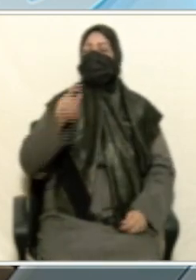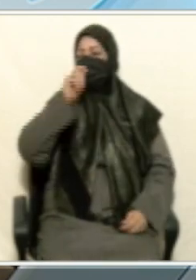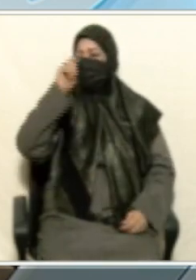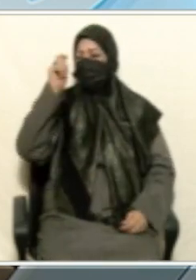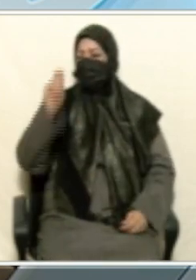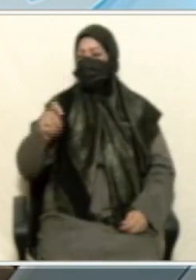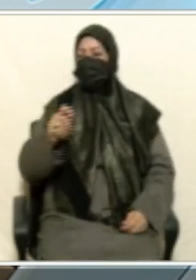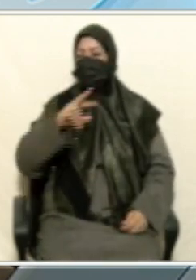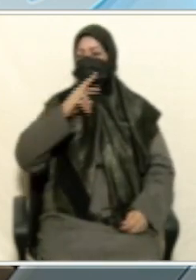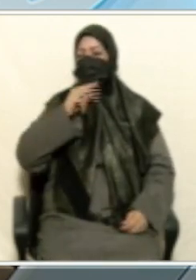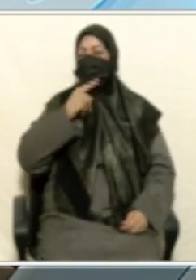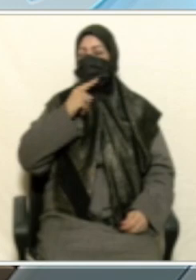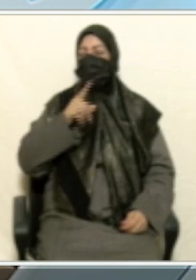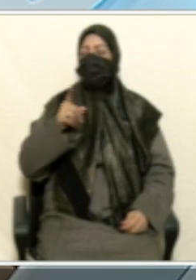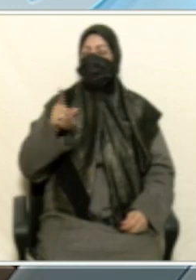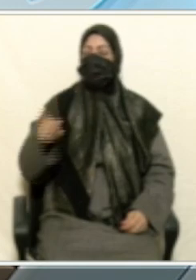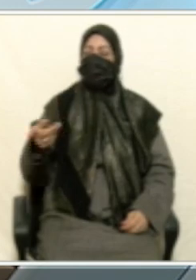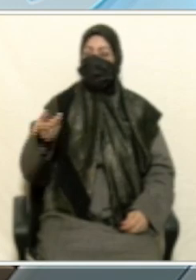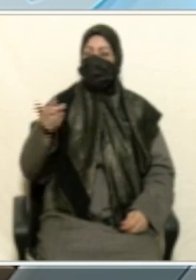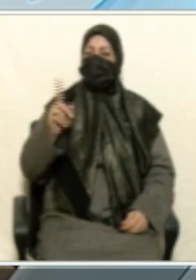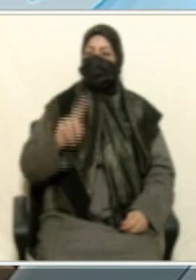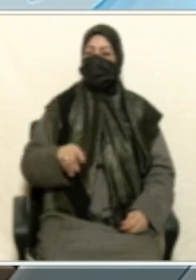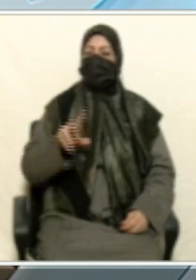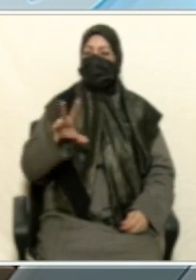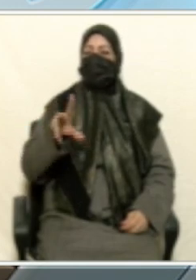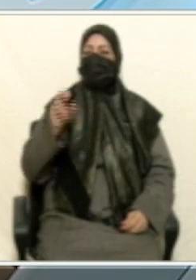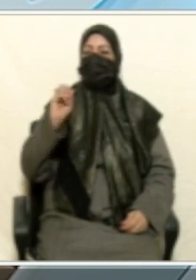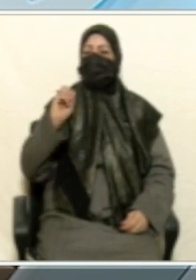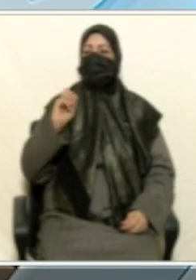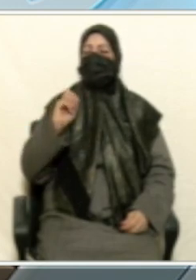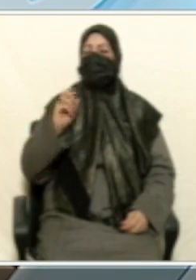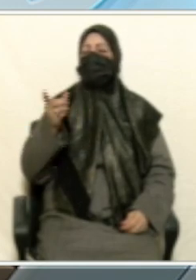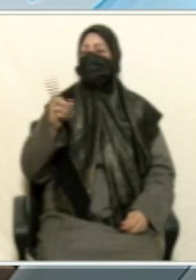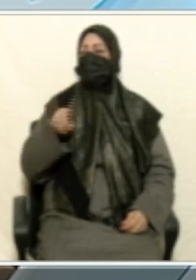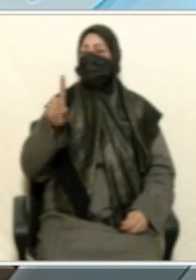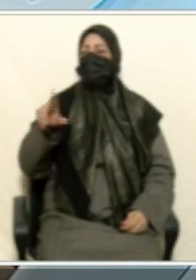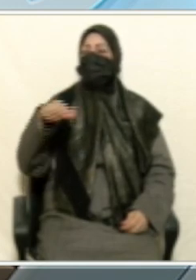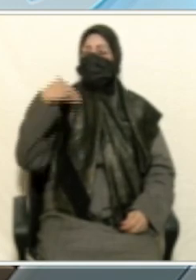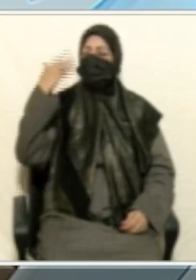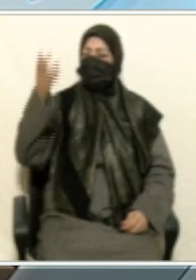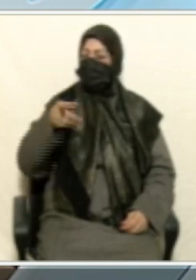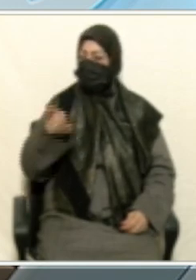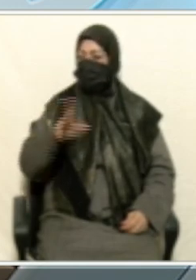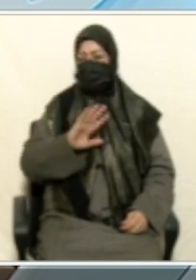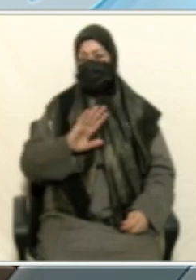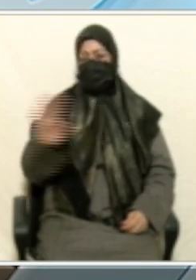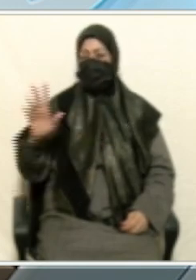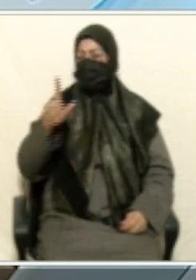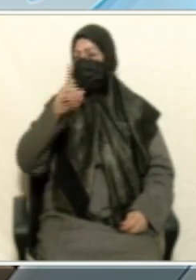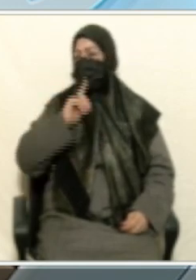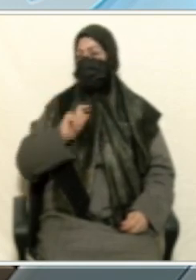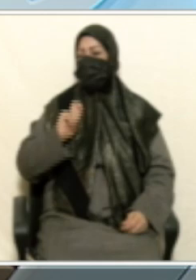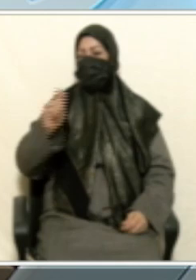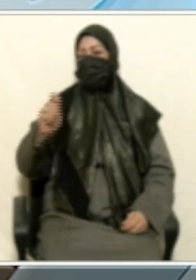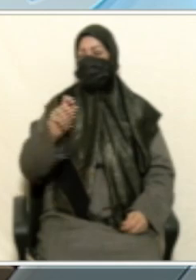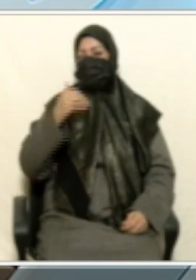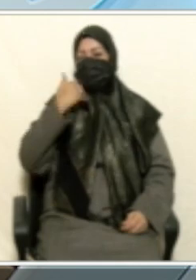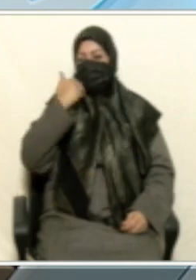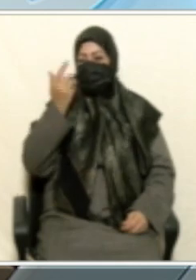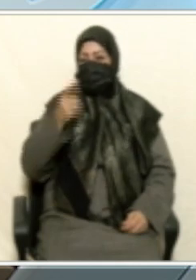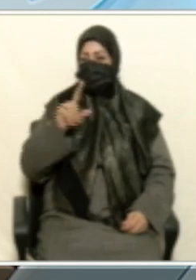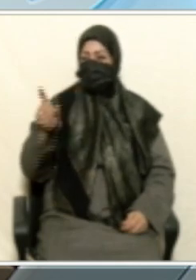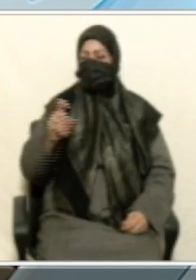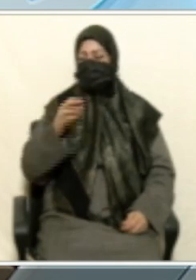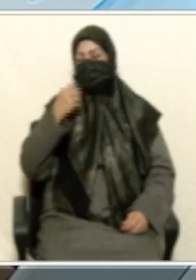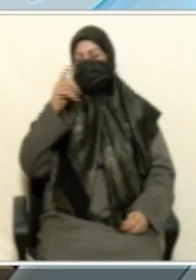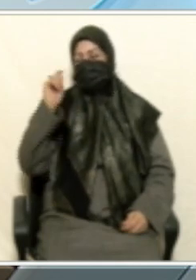اتهمته بالسرقة، كيف سيطمئن الناس إليه إذا جاءهم زائرا في بيوتهم؟ هذه التهم ليست أمرا